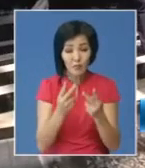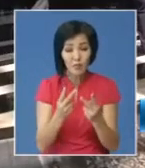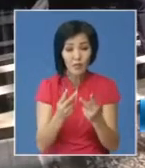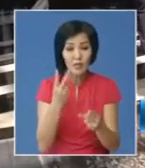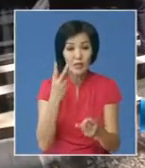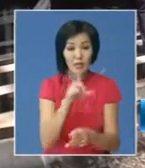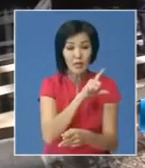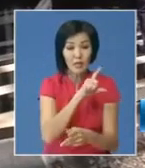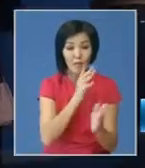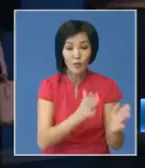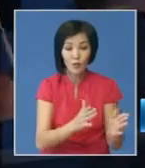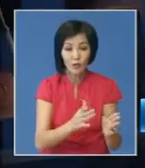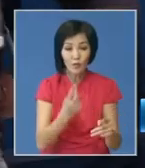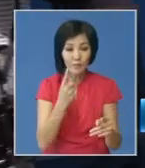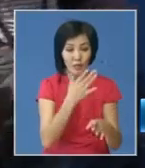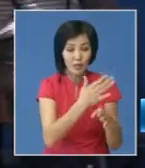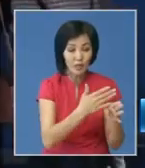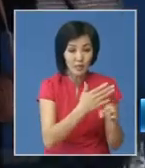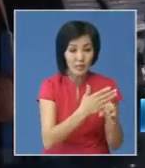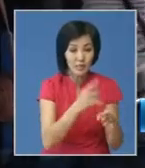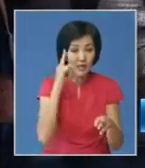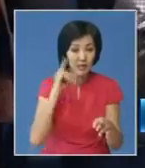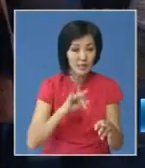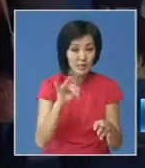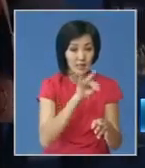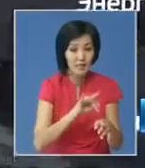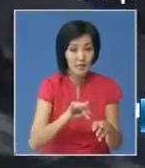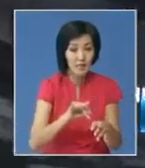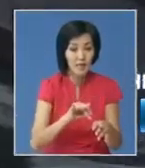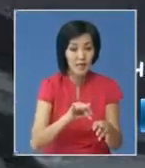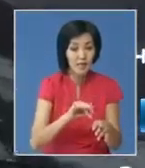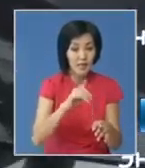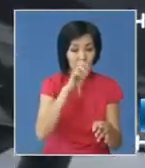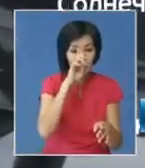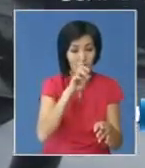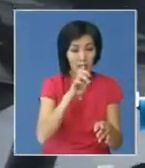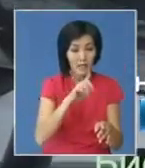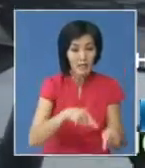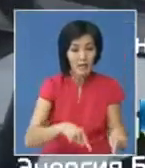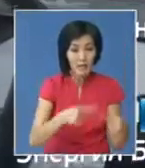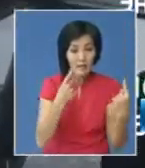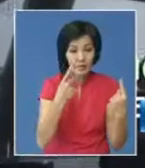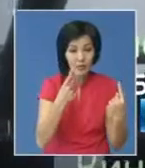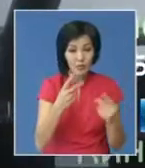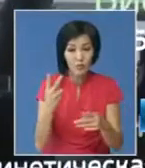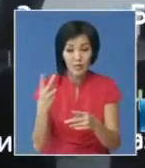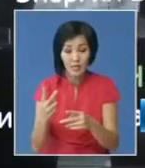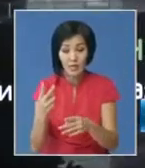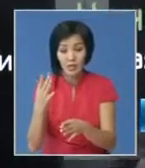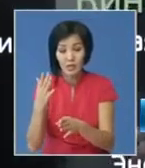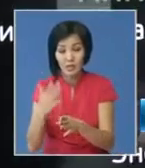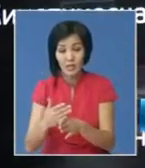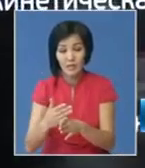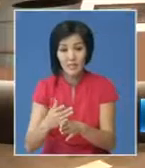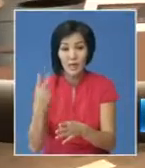екі бөліктен тұрады. Бірінші жартысында қазақ тарихы менен мемлекеттің қалыптасуы көрсетілсе, екінші жартысында отандық